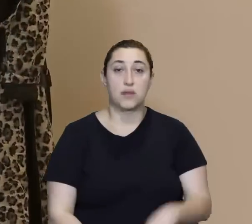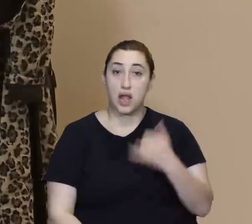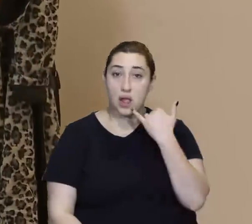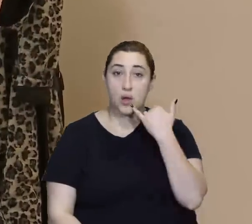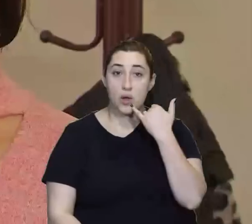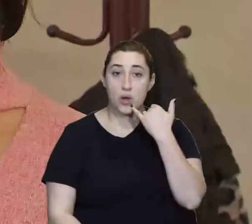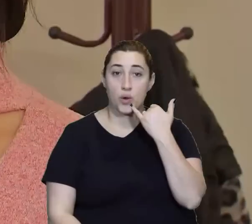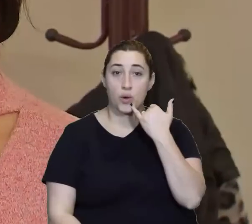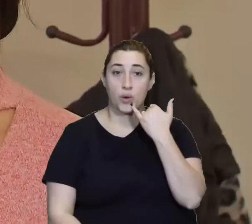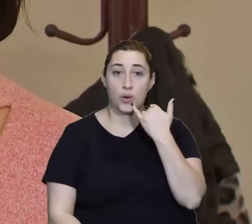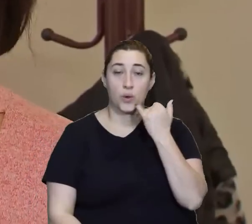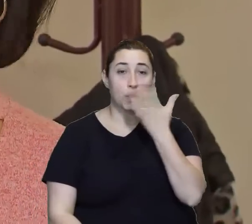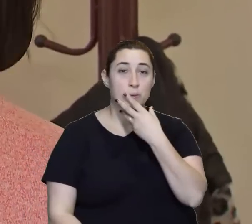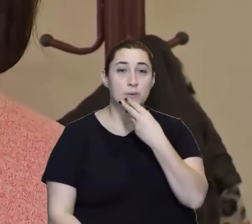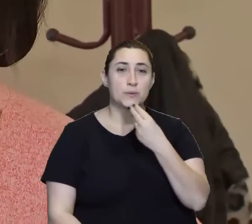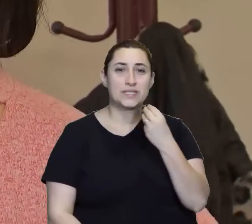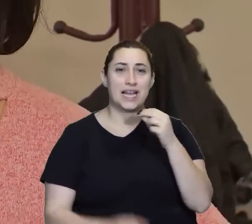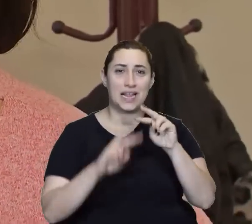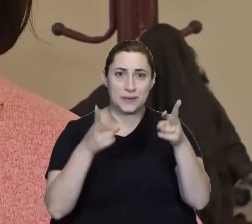Alo, güzellik merkezi mi?